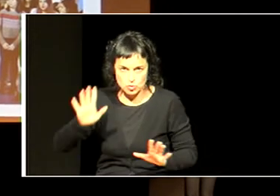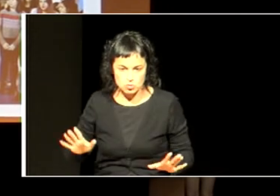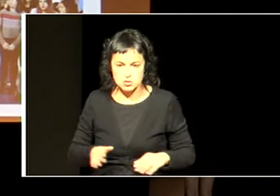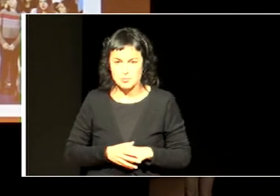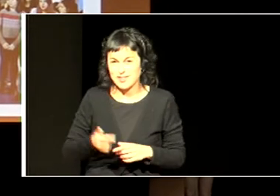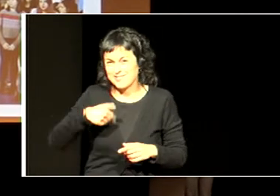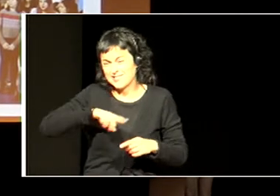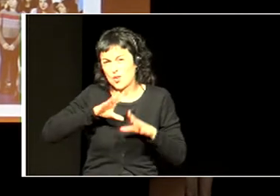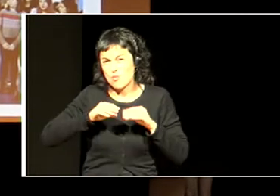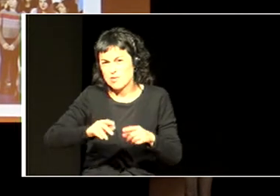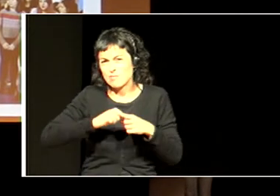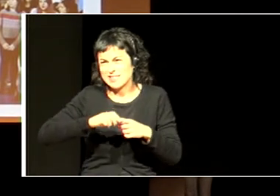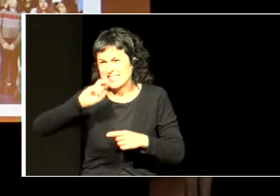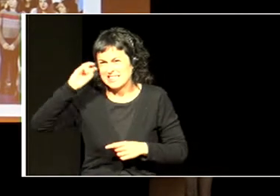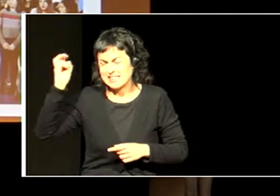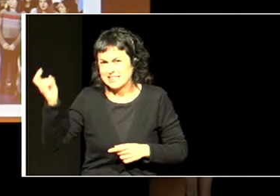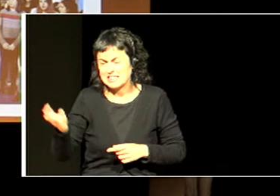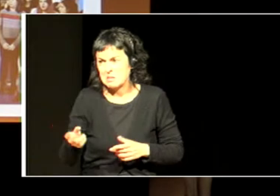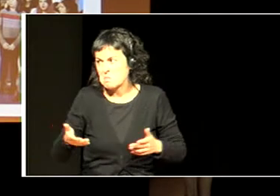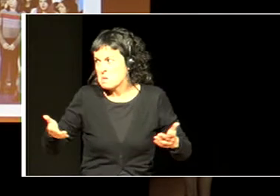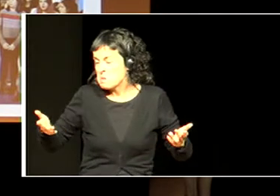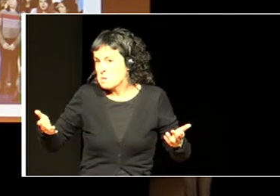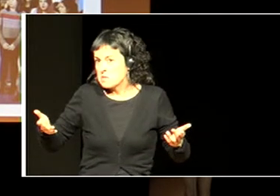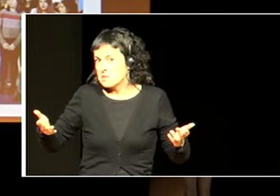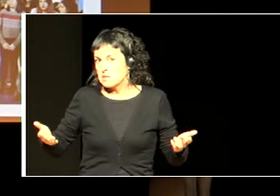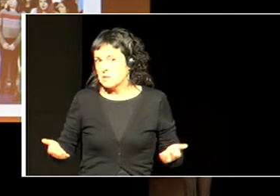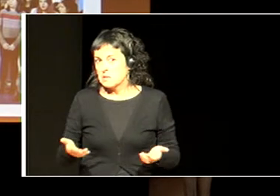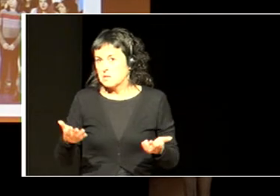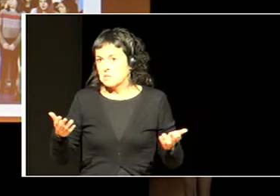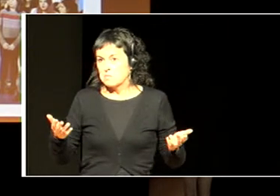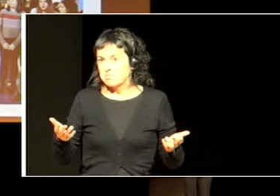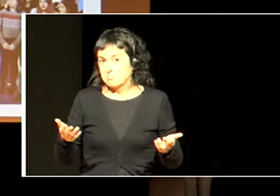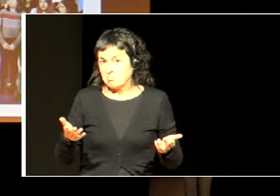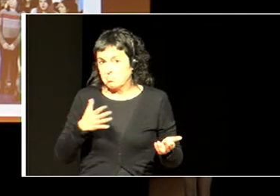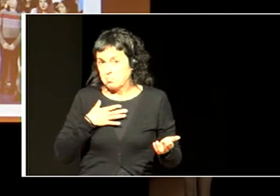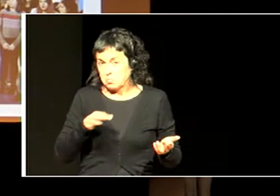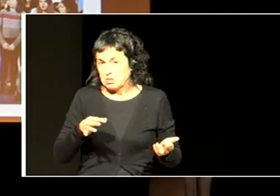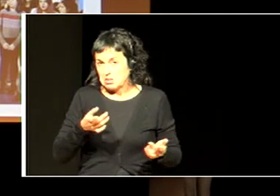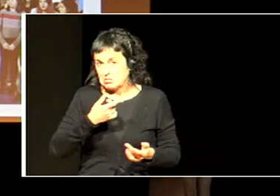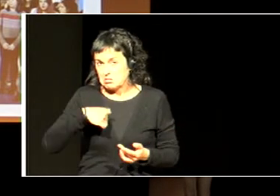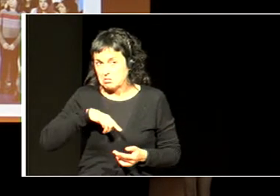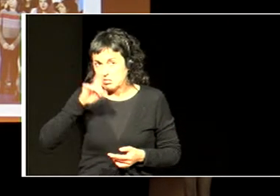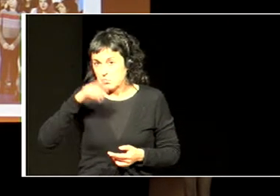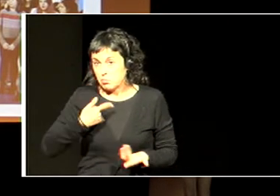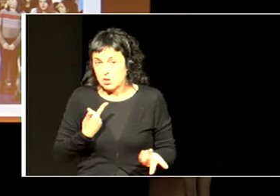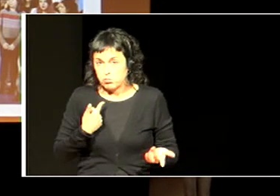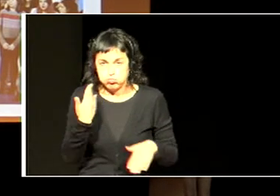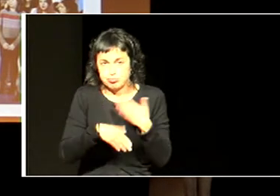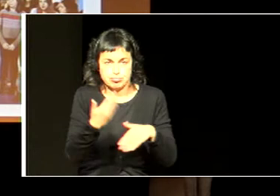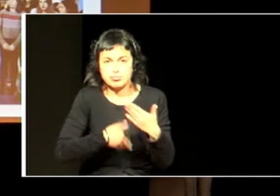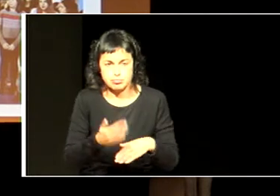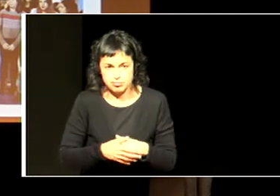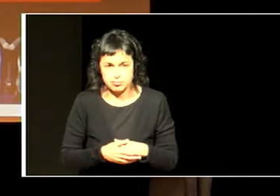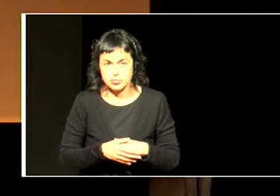mila, eta egunera, bako, ez dakit, seguro, vamos, eske guk ere, nola mugitzen garen, eta zer esaten dugu, naiz eta